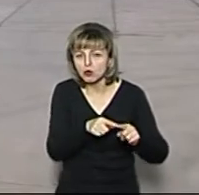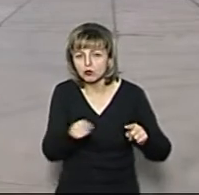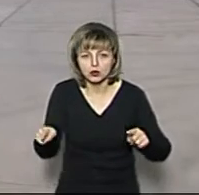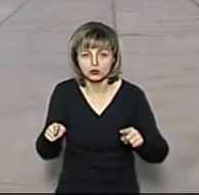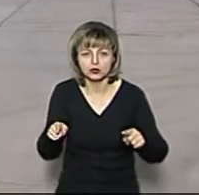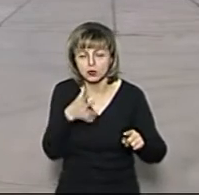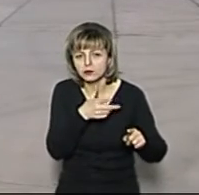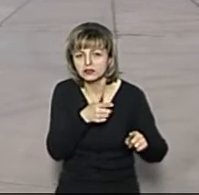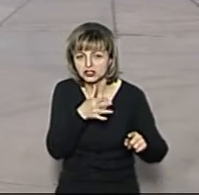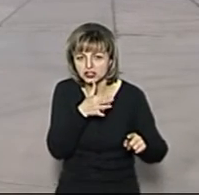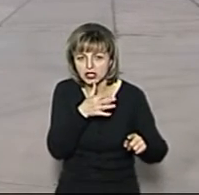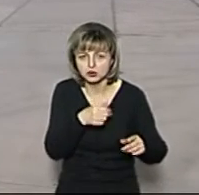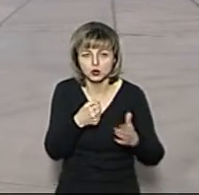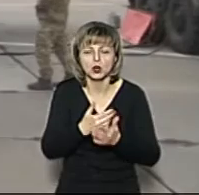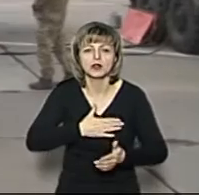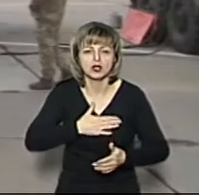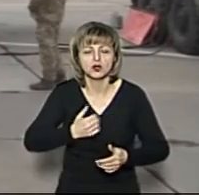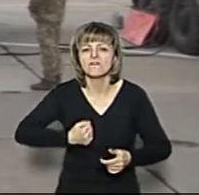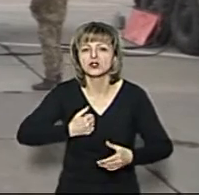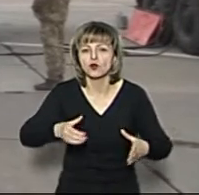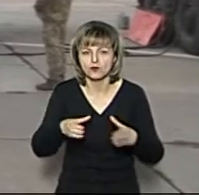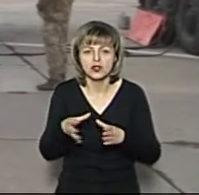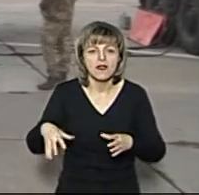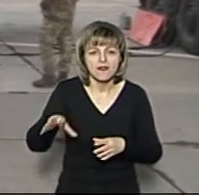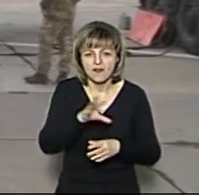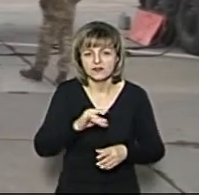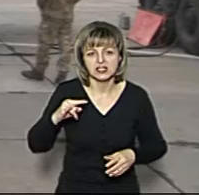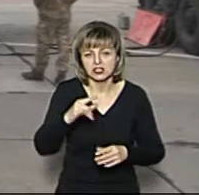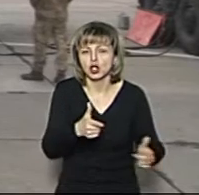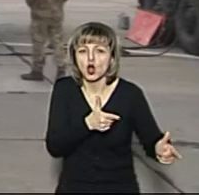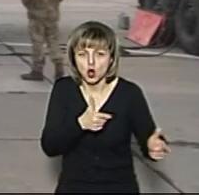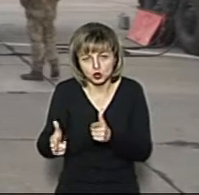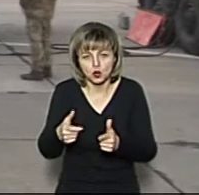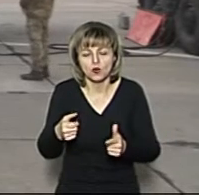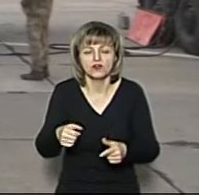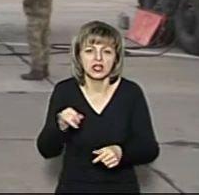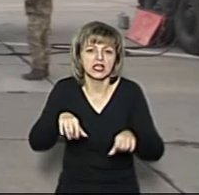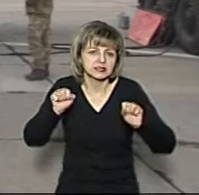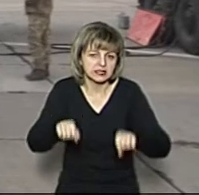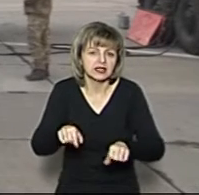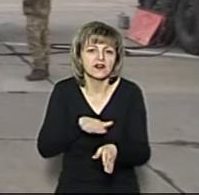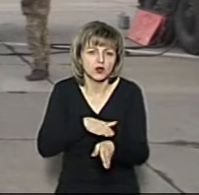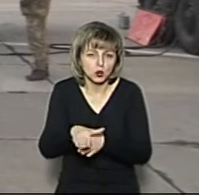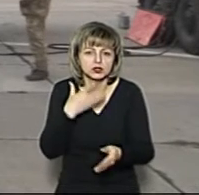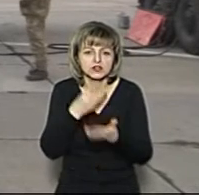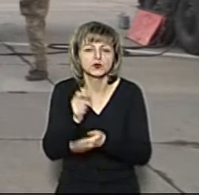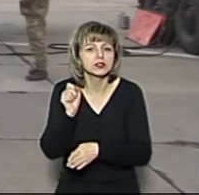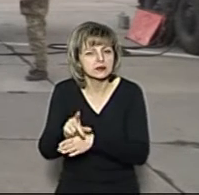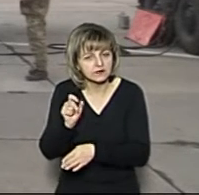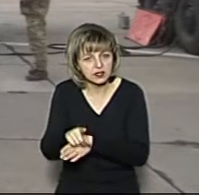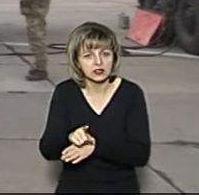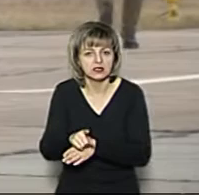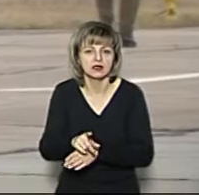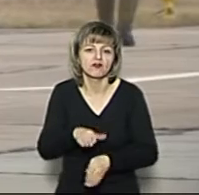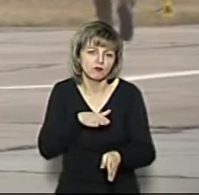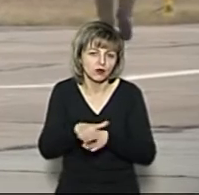всього терміну часу до нашої військової частини. Вони всі боєготові, вони всі здатні виконувати свої завдання в